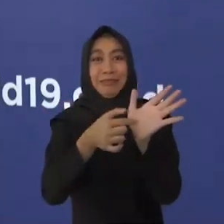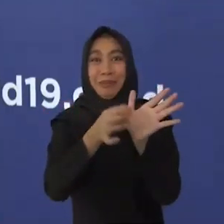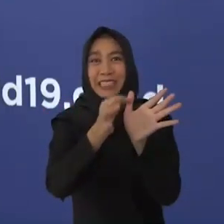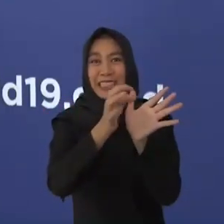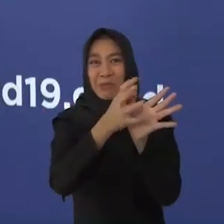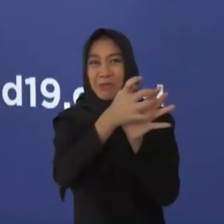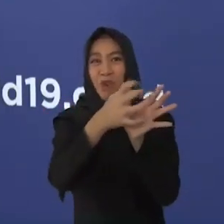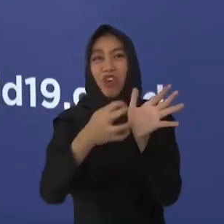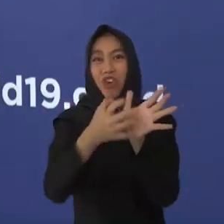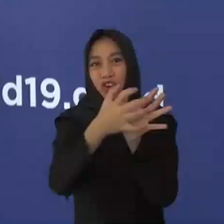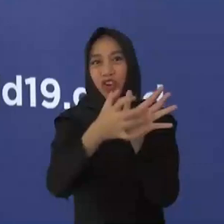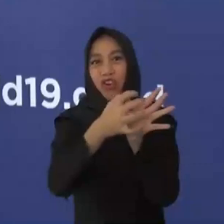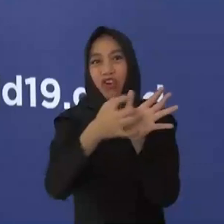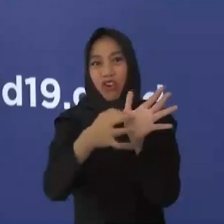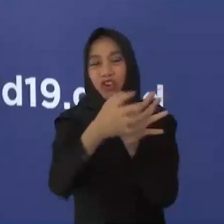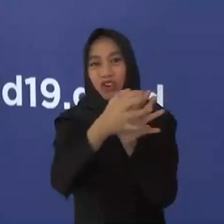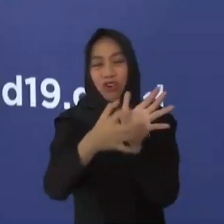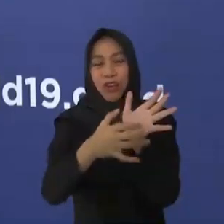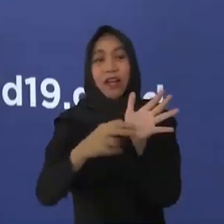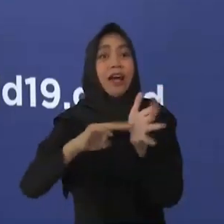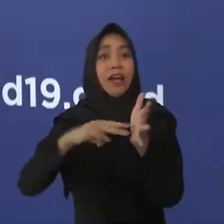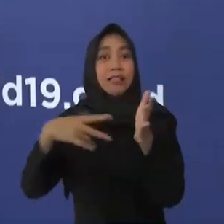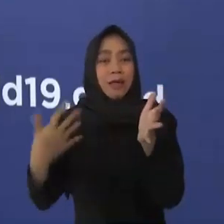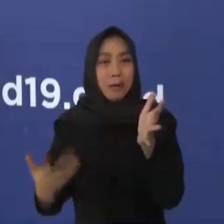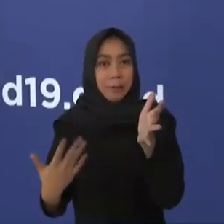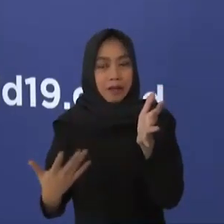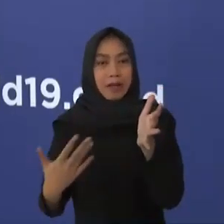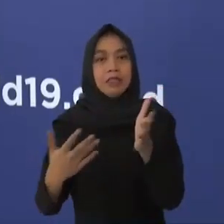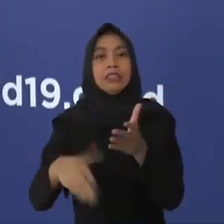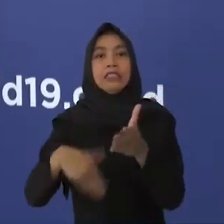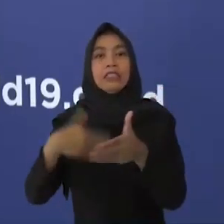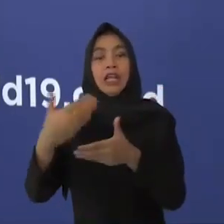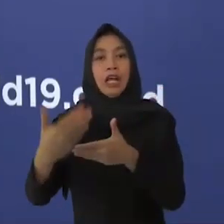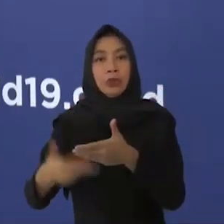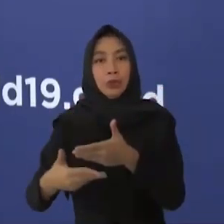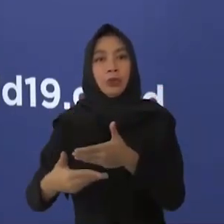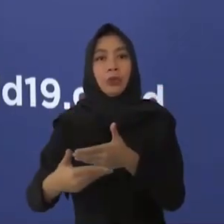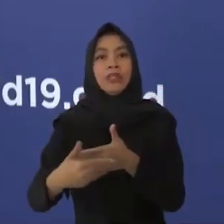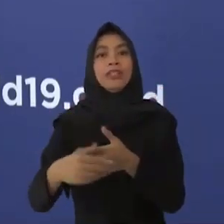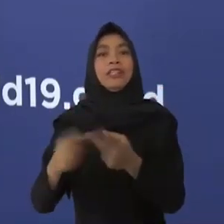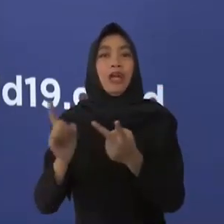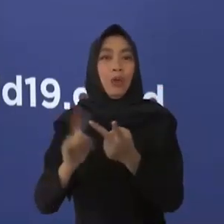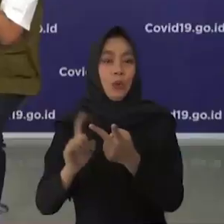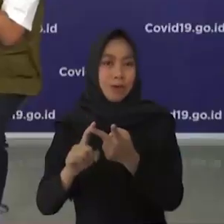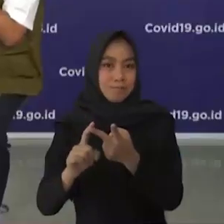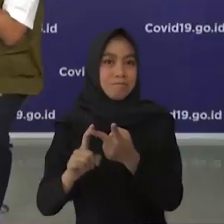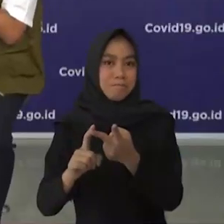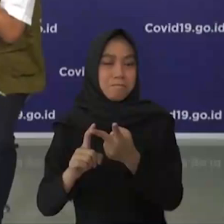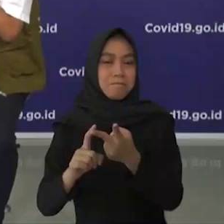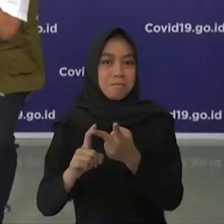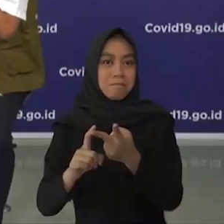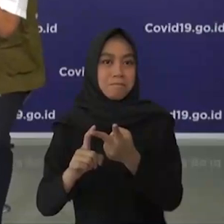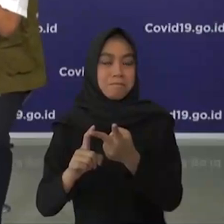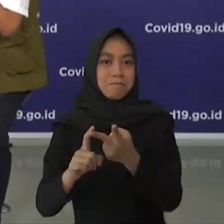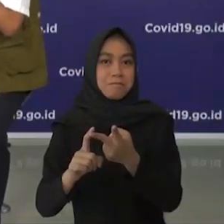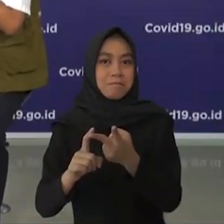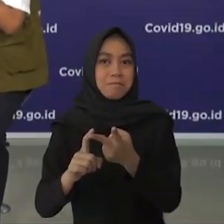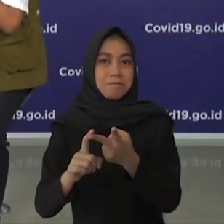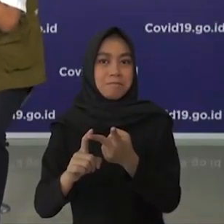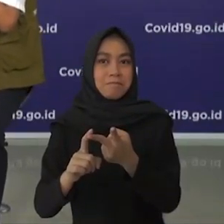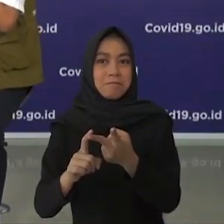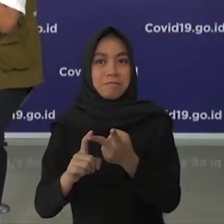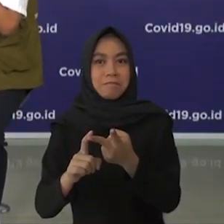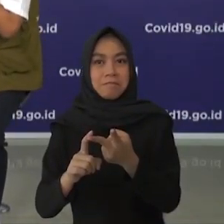bersih. Tidak bersih. Iya. Betul. Berarti kita pakai. Selanjutnya kita keluarkan senjata kedua. Ah, oh, baik. Ya,